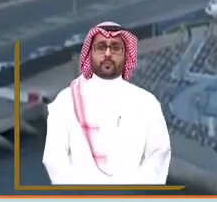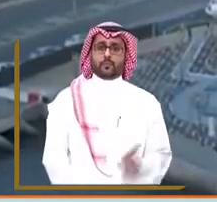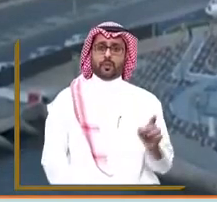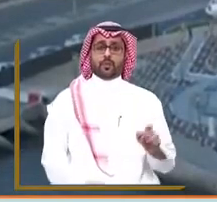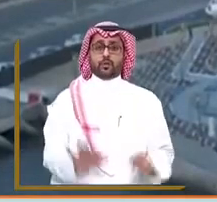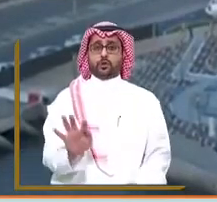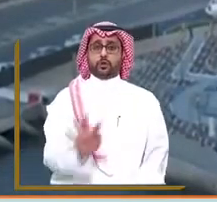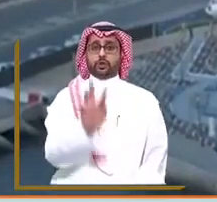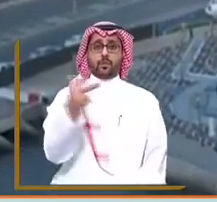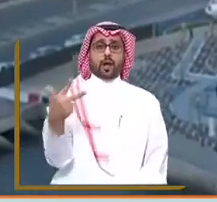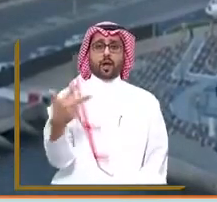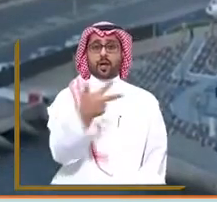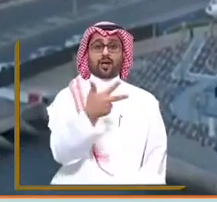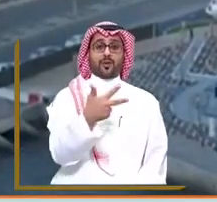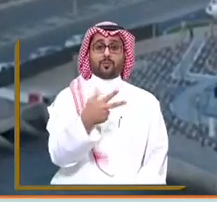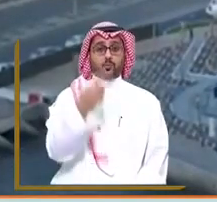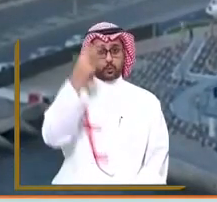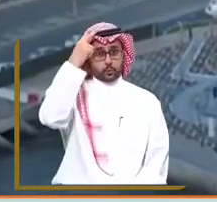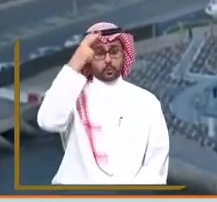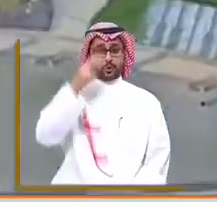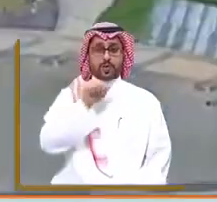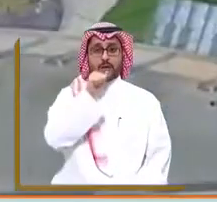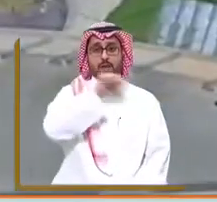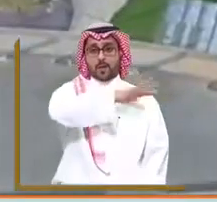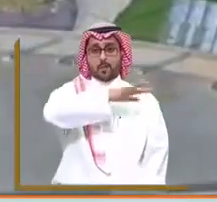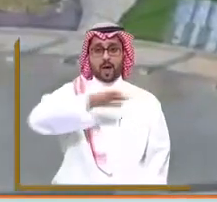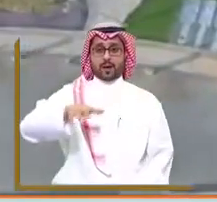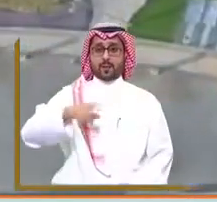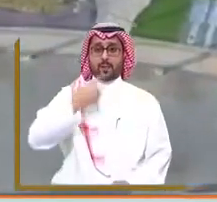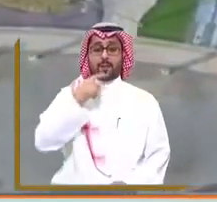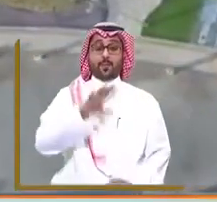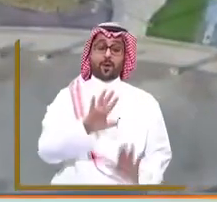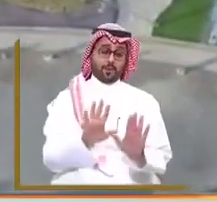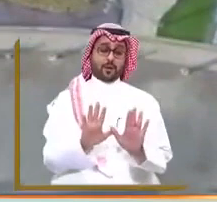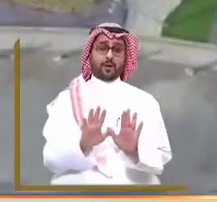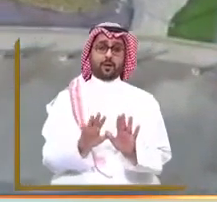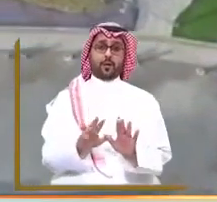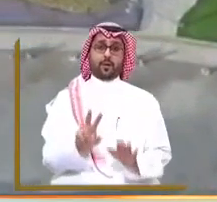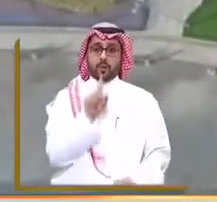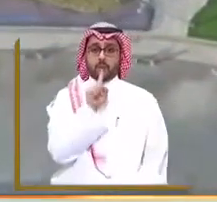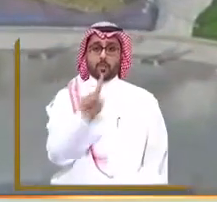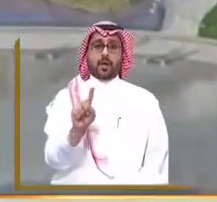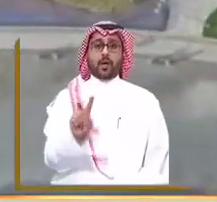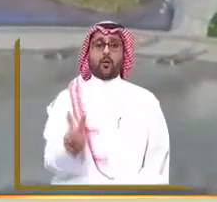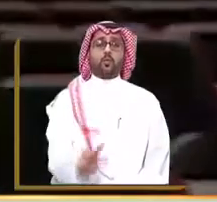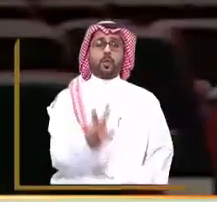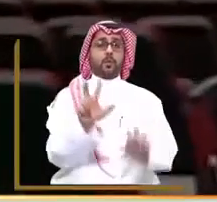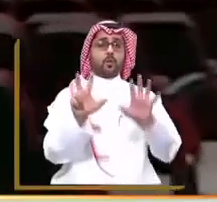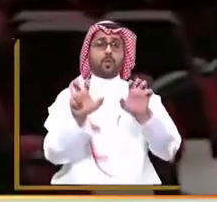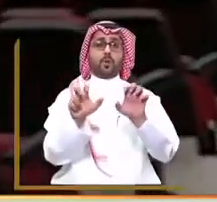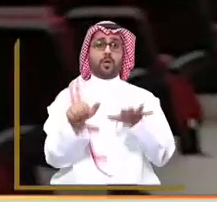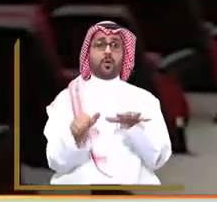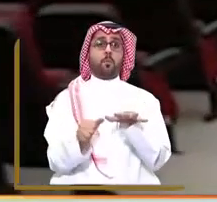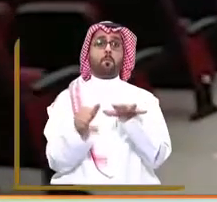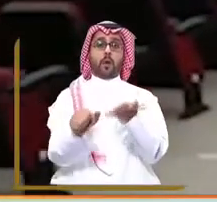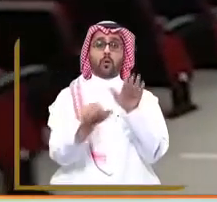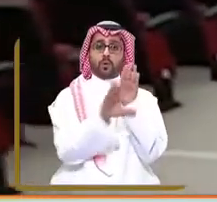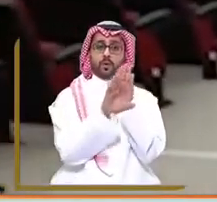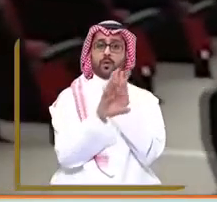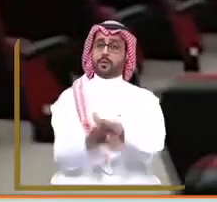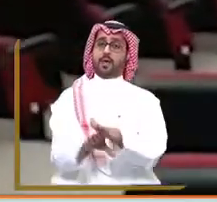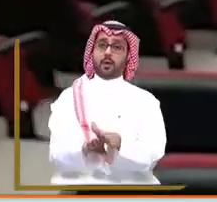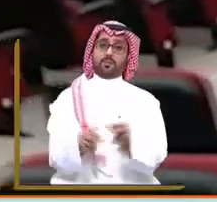تحديدا وفي شمال غرب المملكة على ساحل البحر الأحمر، تضخ 187 مليون ريال دعما لعدة مشاريع